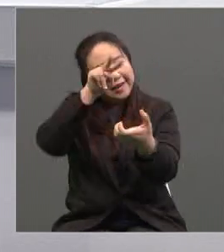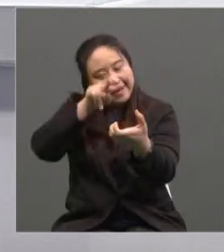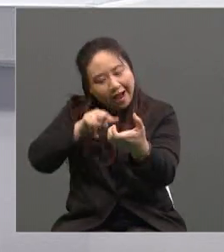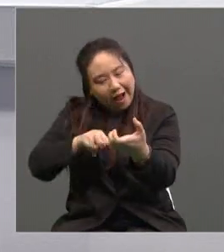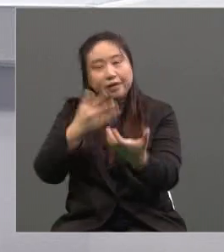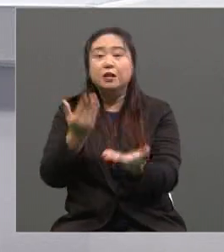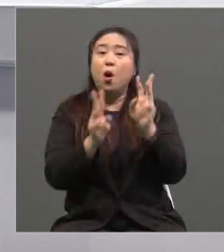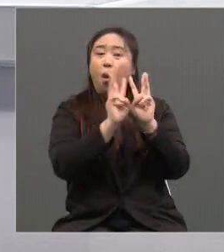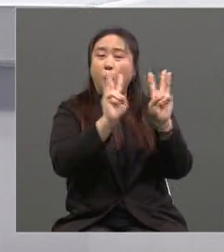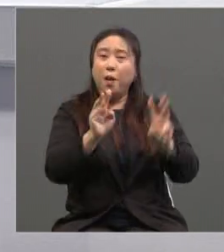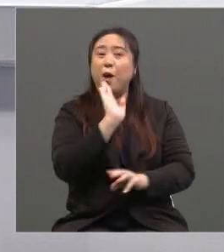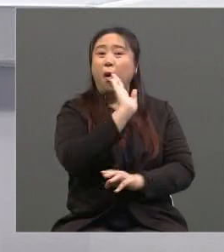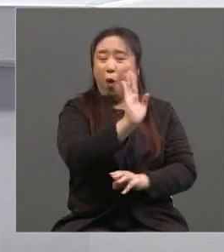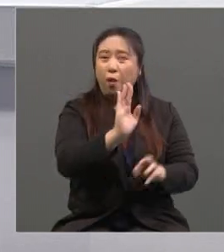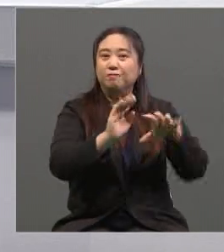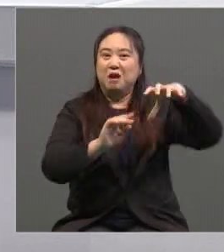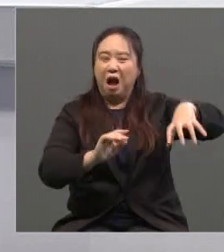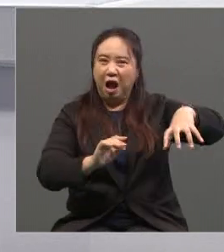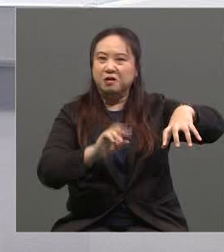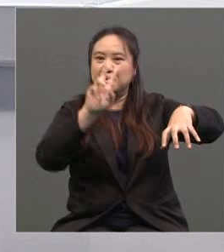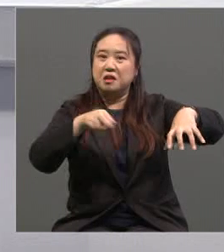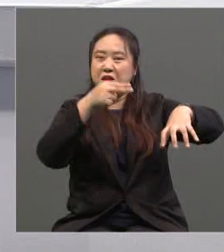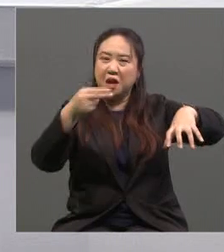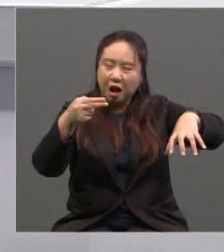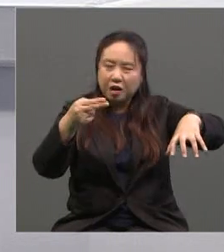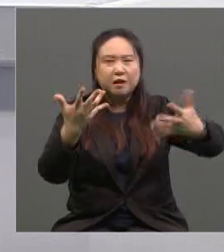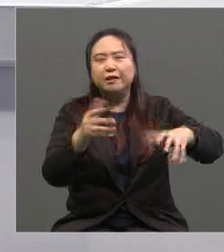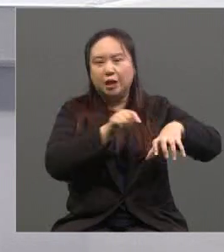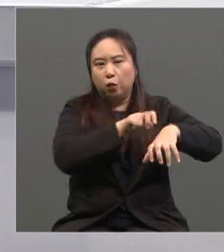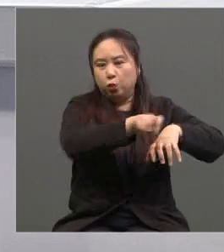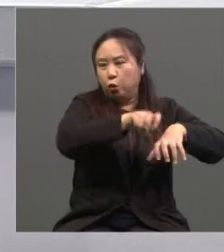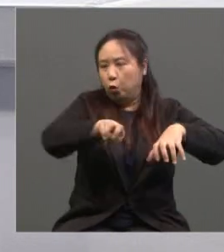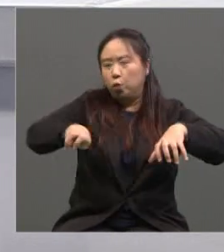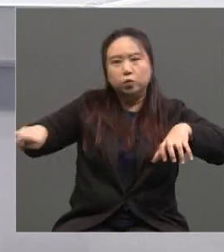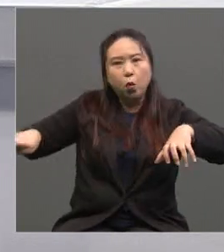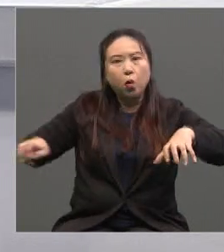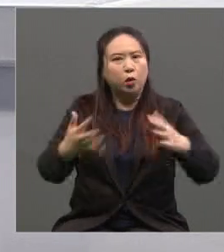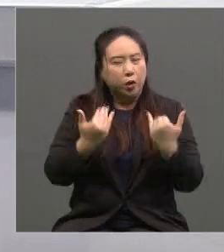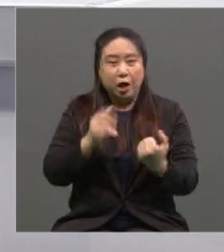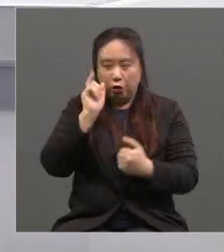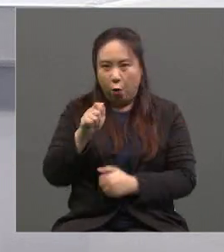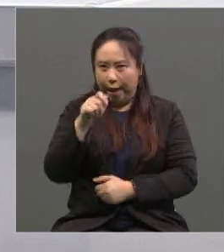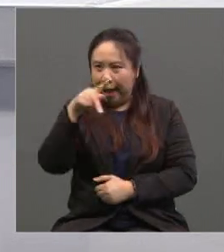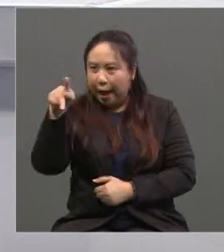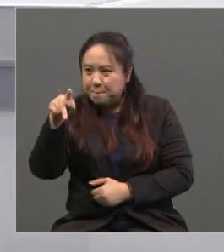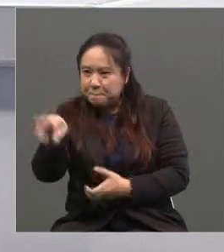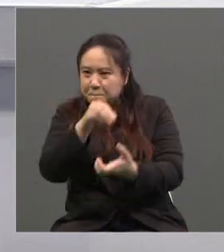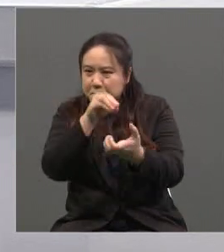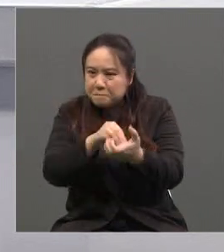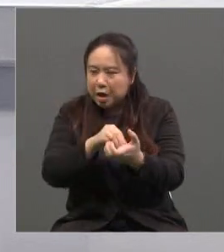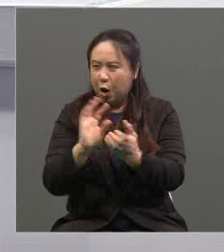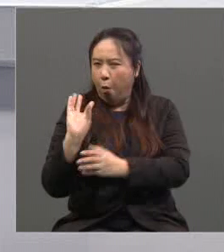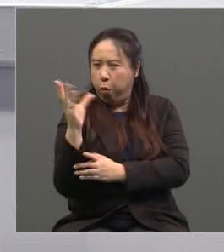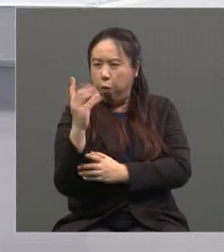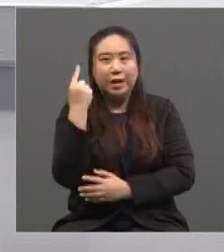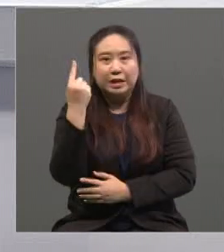เอง อ เข ่า าก็ส่ง ห้า ถ ง ูก ก็ ไหม ส่ง ห้างก็ส่งแอปนิยายต่ อ าง ่ ๆเนี่ย า ถูกไหมน ค ี่ ื เ อ ขา ไม่จําเป็นที่จะต้อง ใช่ เฉพาะกับเหตุการณ์ที่เป็นแอปพลิเคชัน